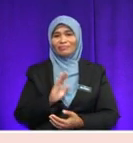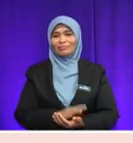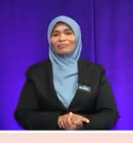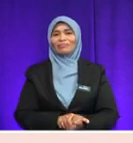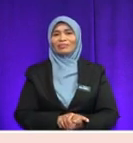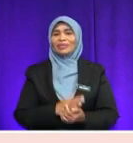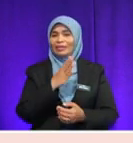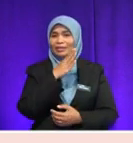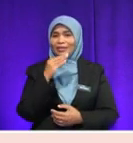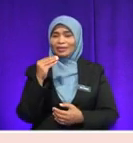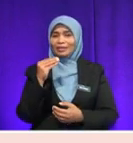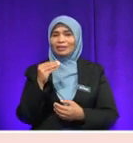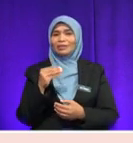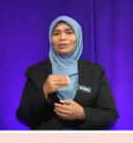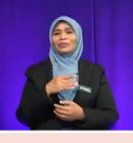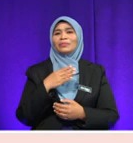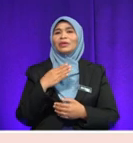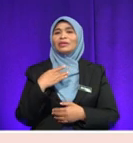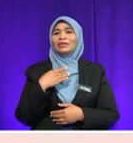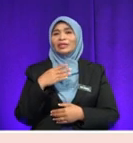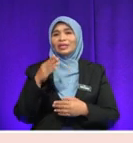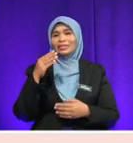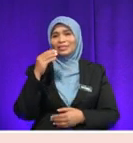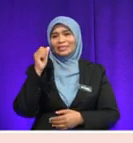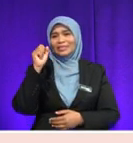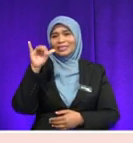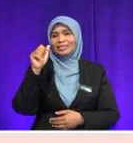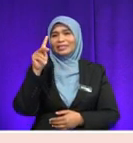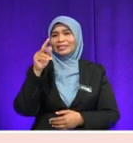dan yang baju people itu adalah Asikin